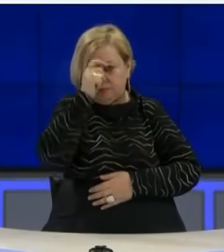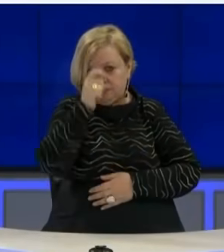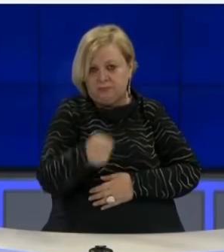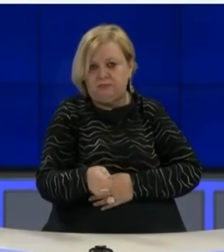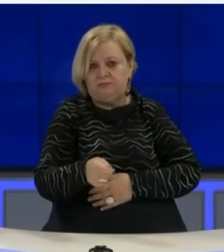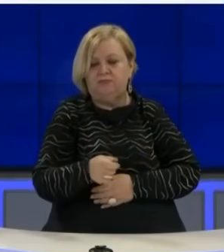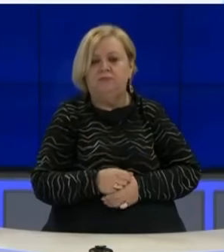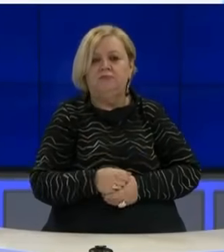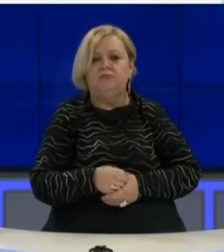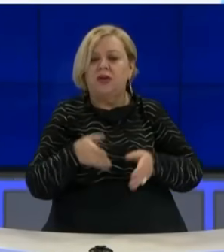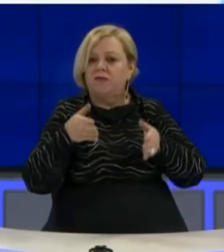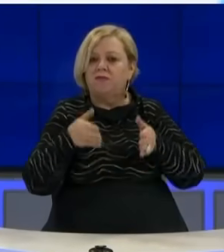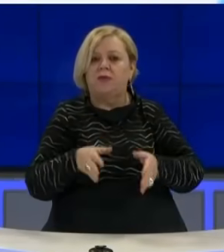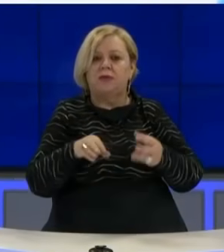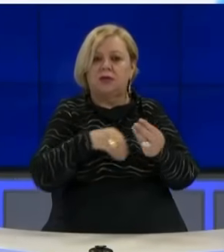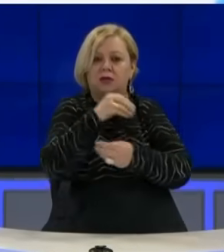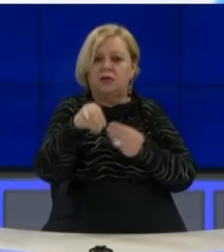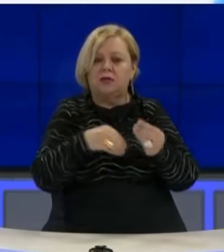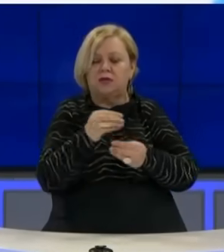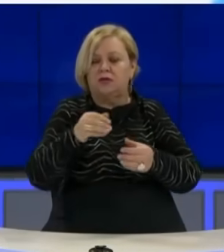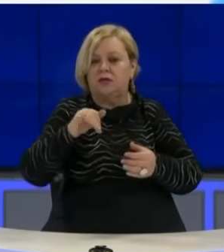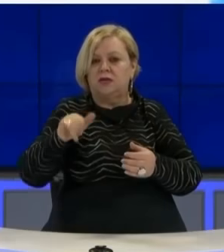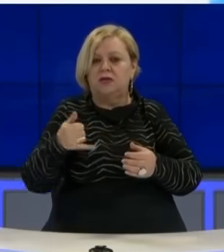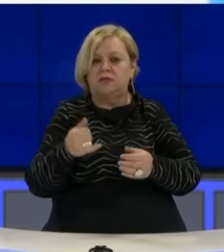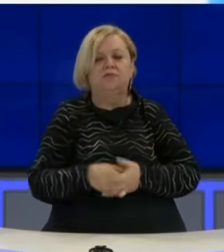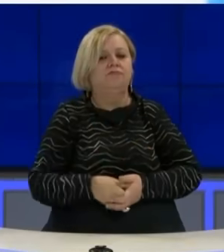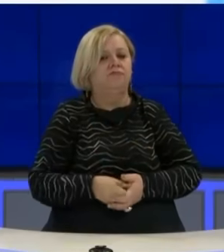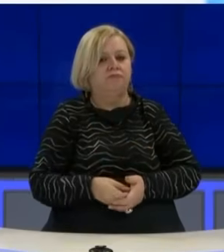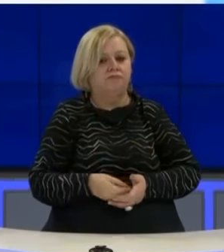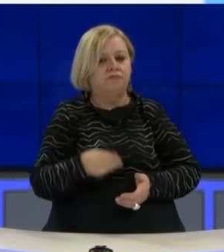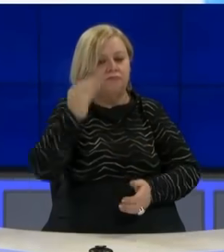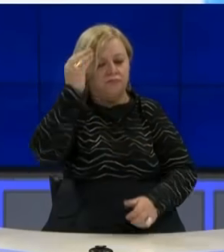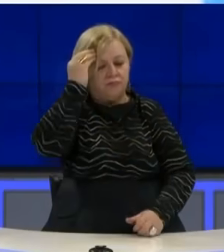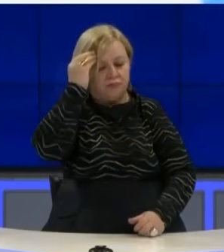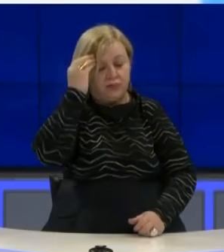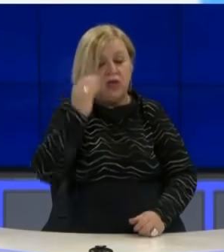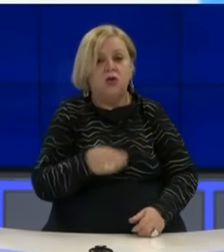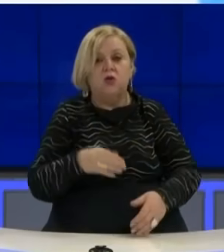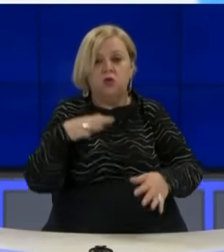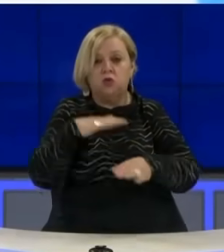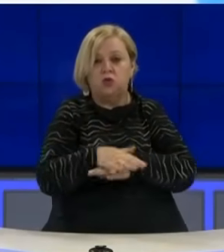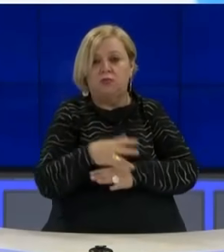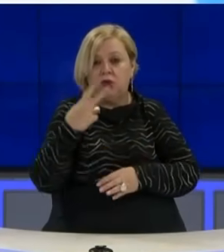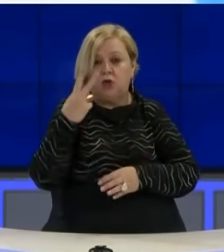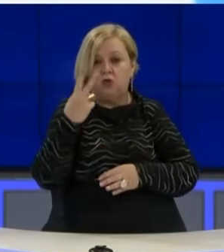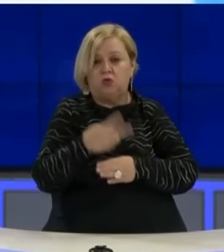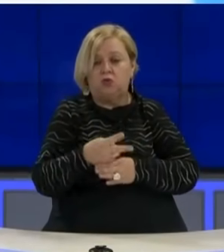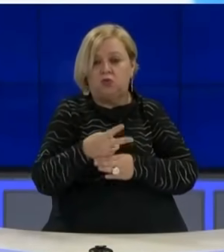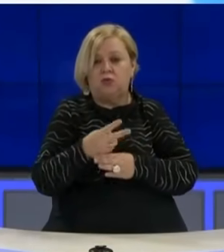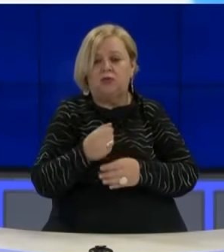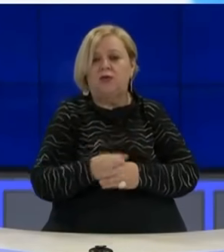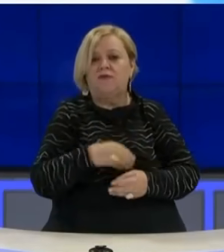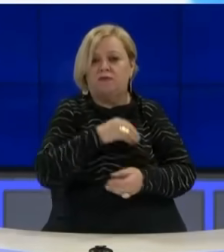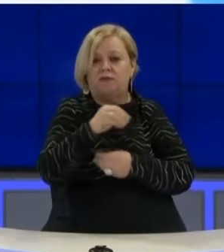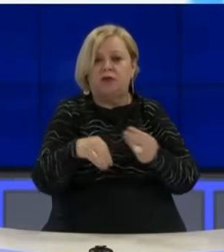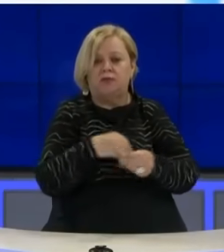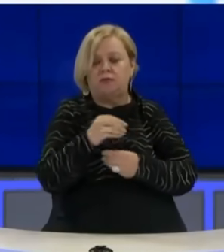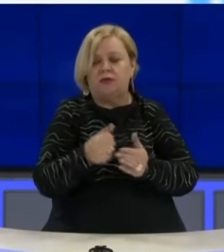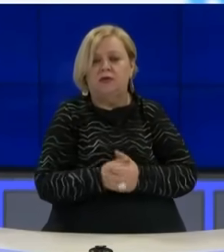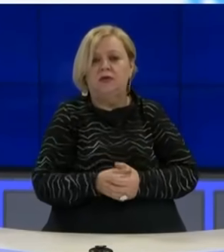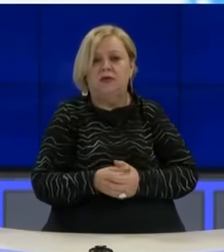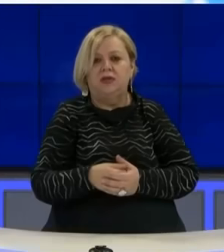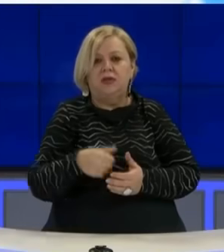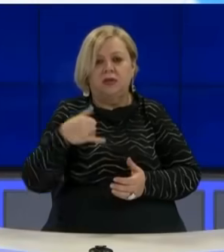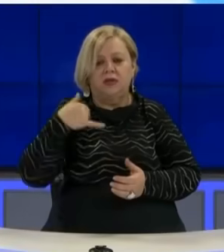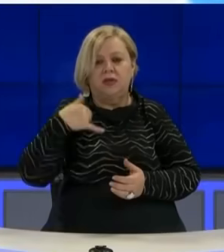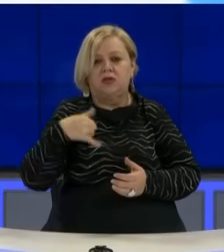pranë varrezave të familjes Jashari, për të përkujtuar sulmin e dytë që ishte bërë familjes Jashari 23 vjet më